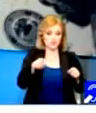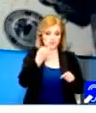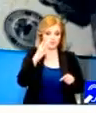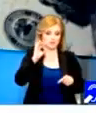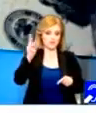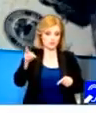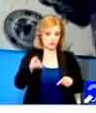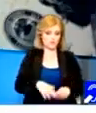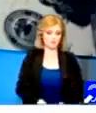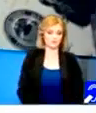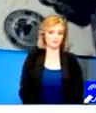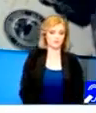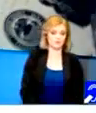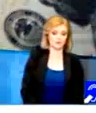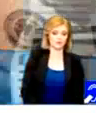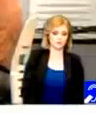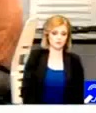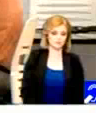ei persoane fizice sau juridice.